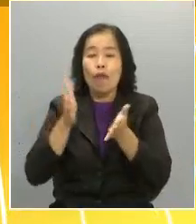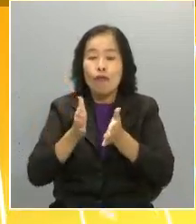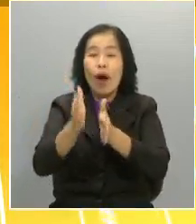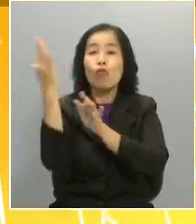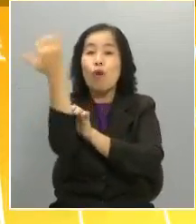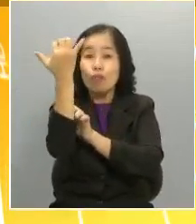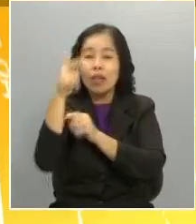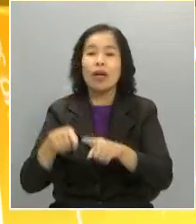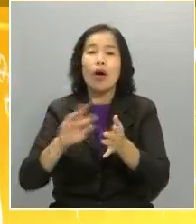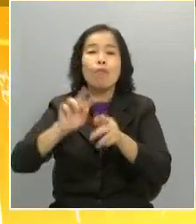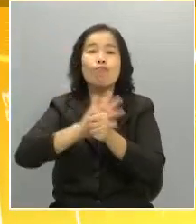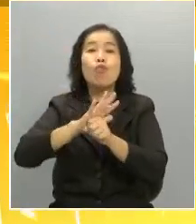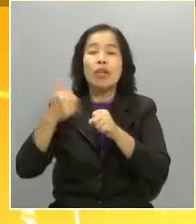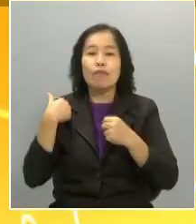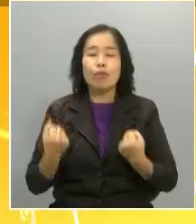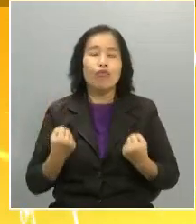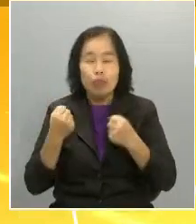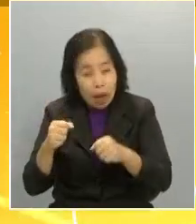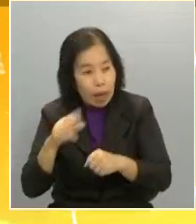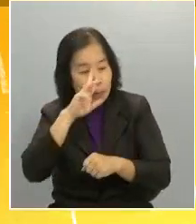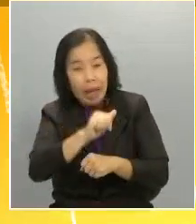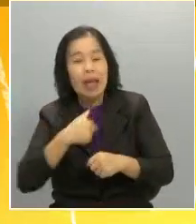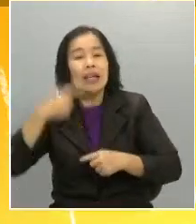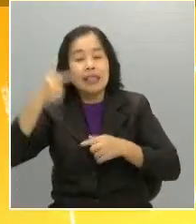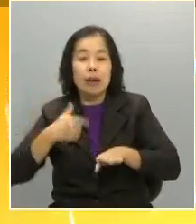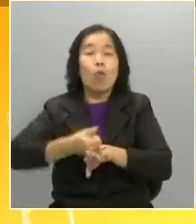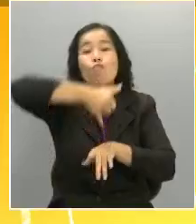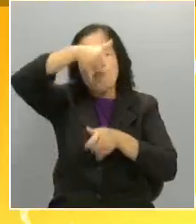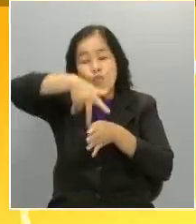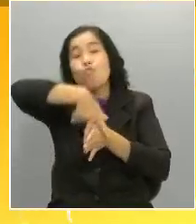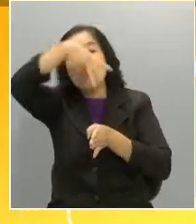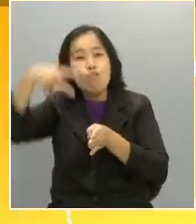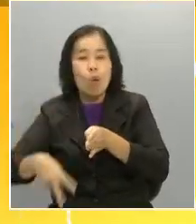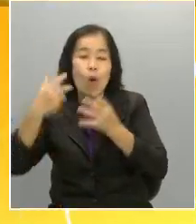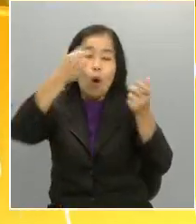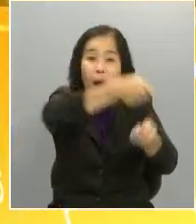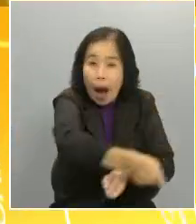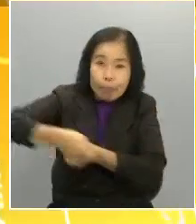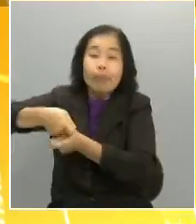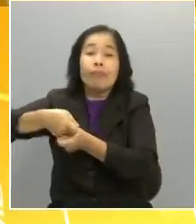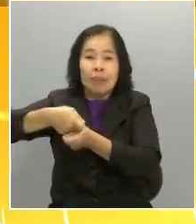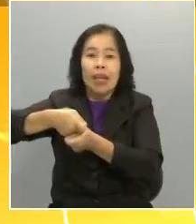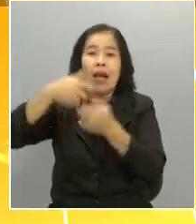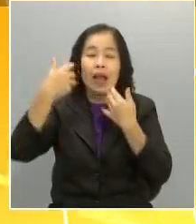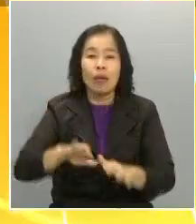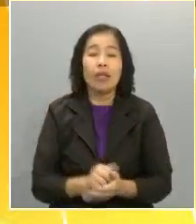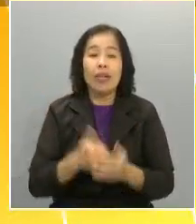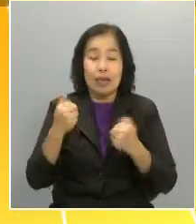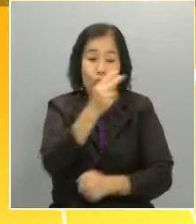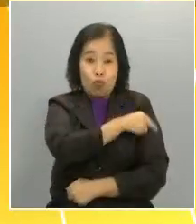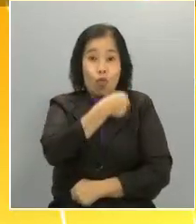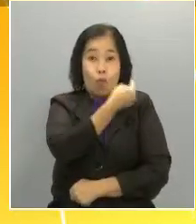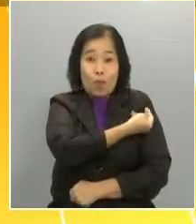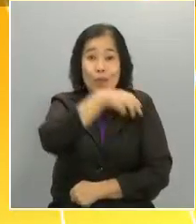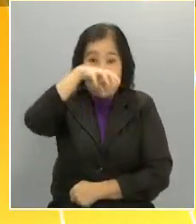ขับรถผ่านตรงนั้นแล้วเห็นเหตุการณ์ตัดสินใจเข้าไปช่วยที่โรงพยาบาลเนี่ยผู้สื่อข่าวเราได้มีโอกาส